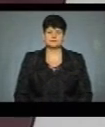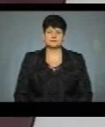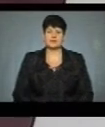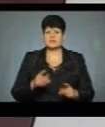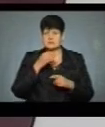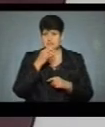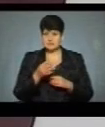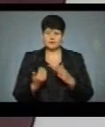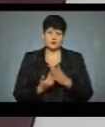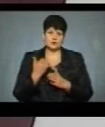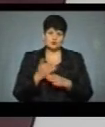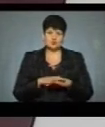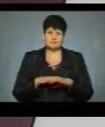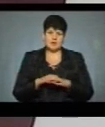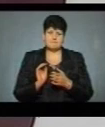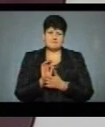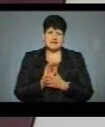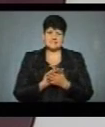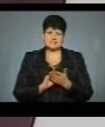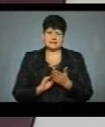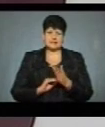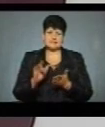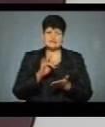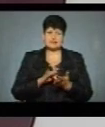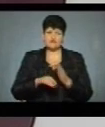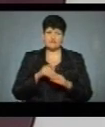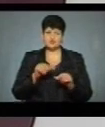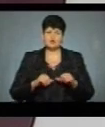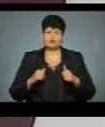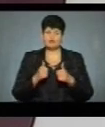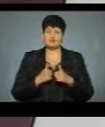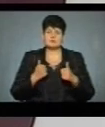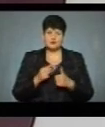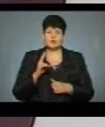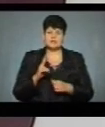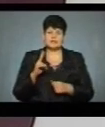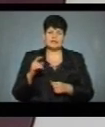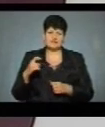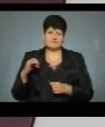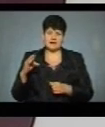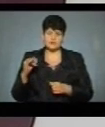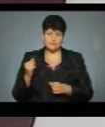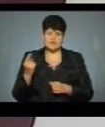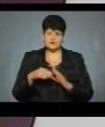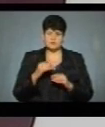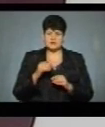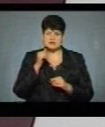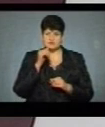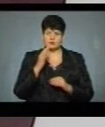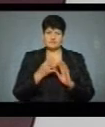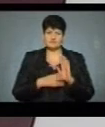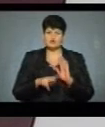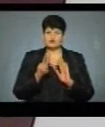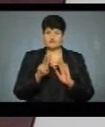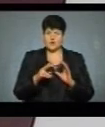Як повідомив новинам Суспільного прес-секретар Центральної виборчої комісії Костянтин Хівренко, перші вибори відбудуться завтра в 92